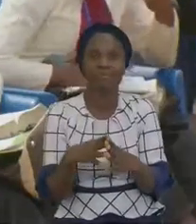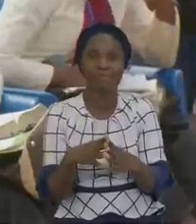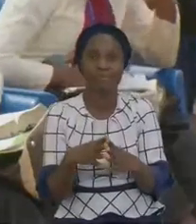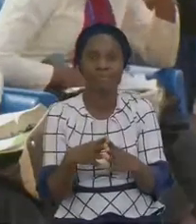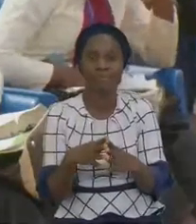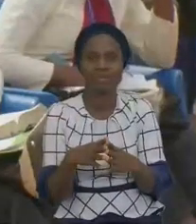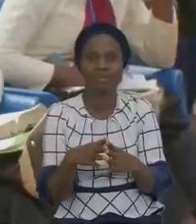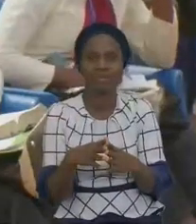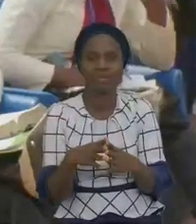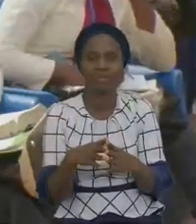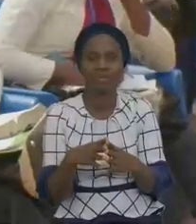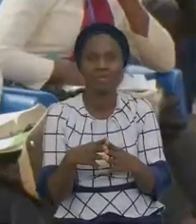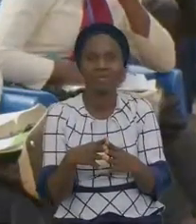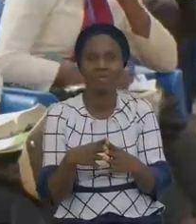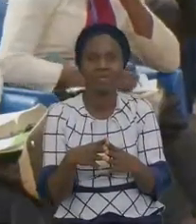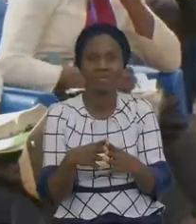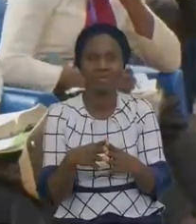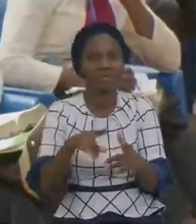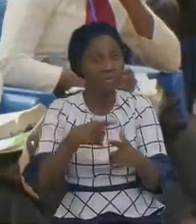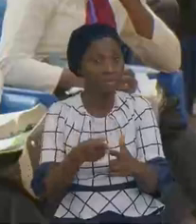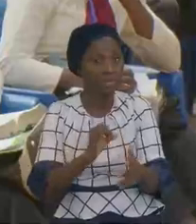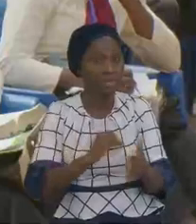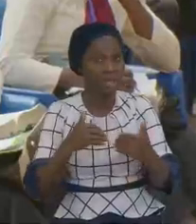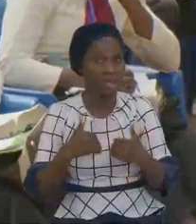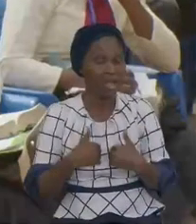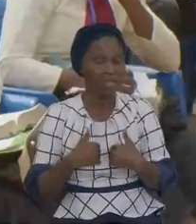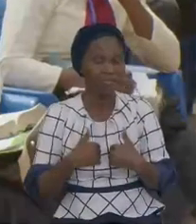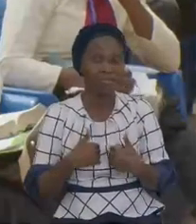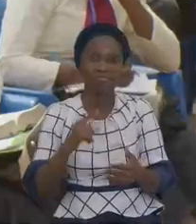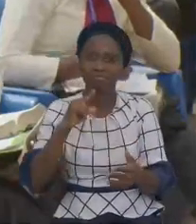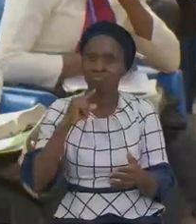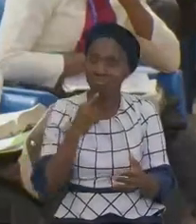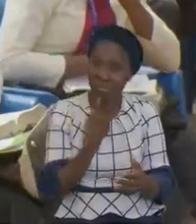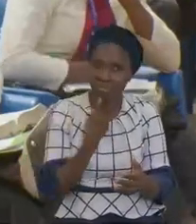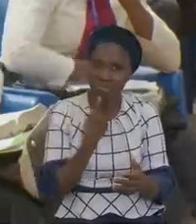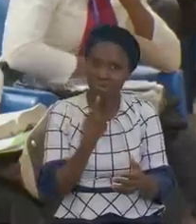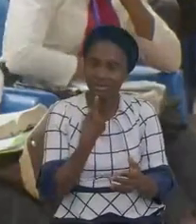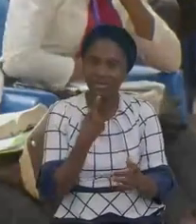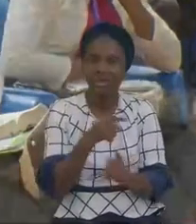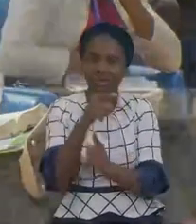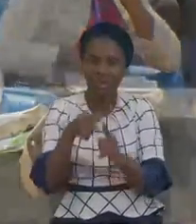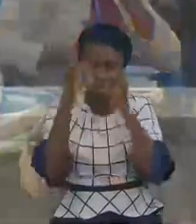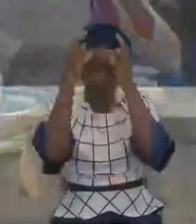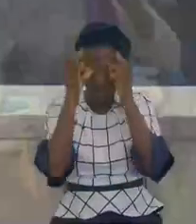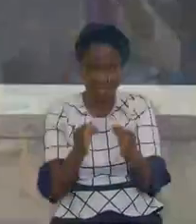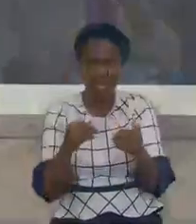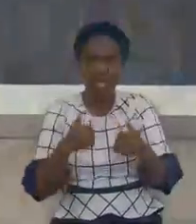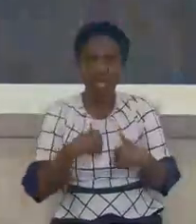J'ai la diligence quand la détermination a été donc fixée.